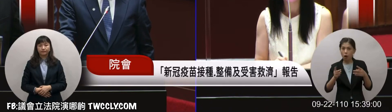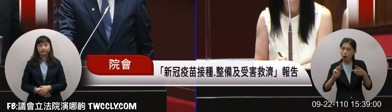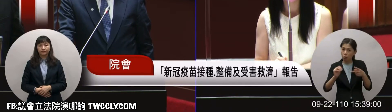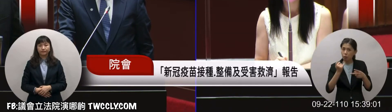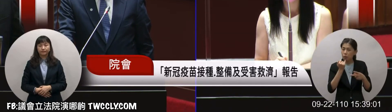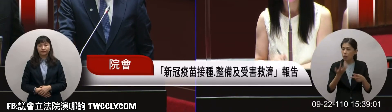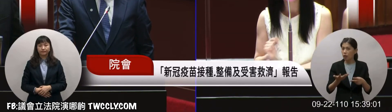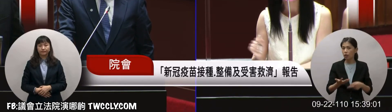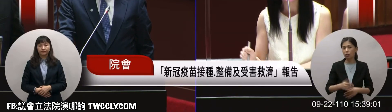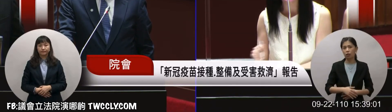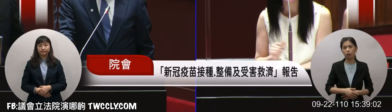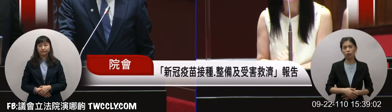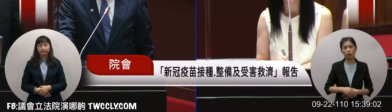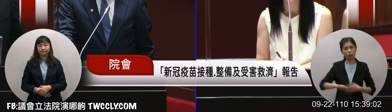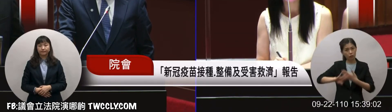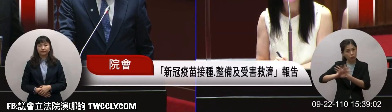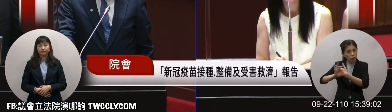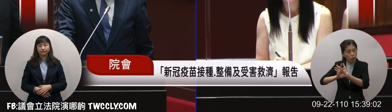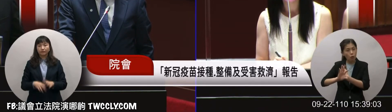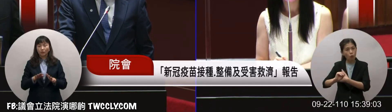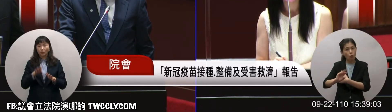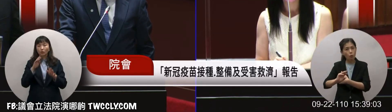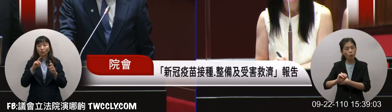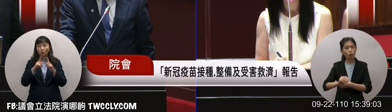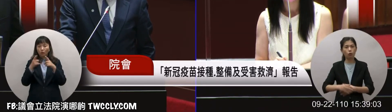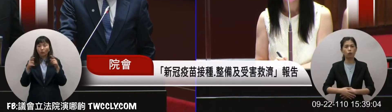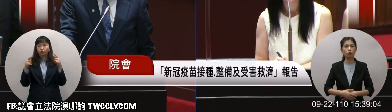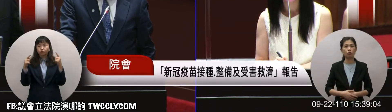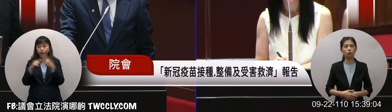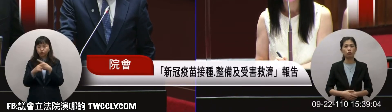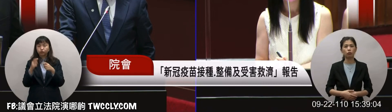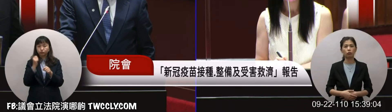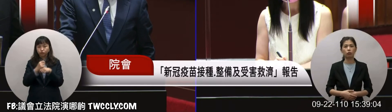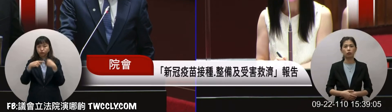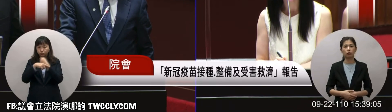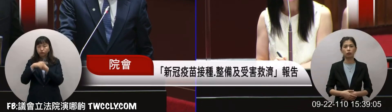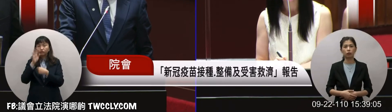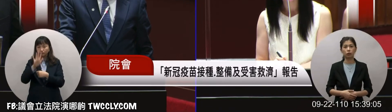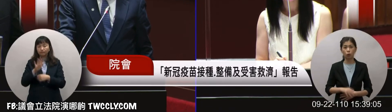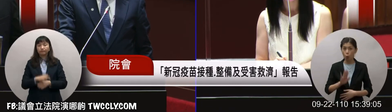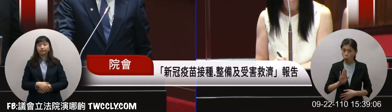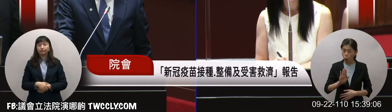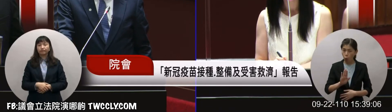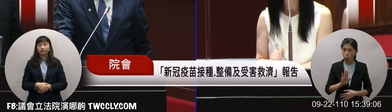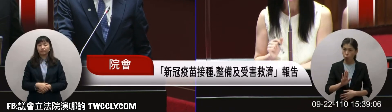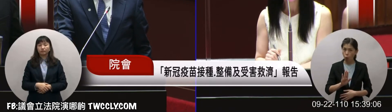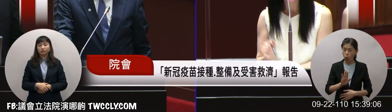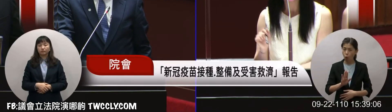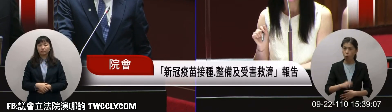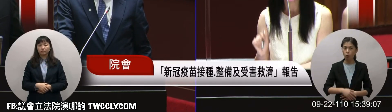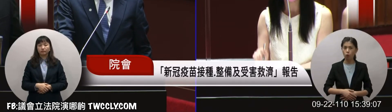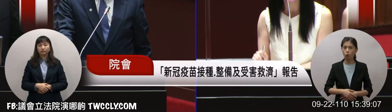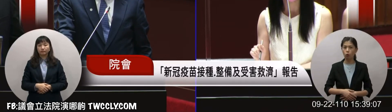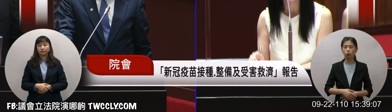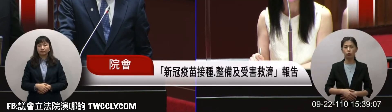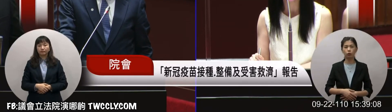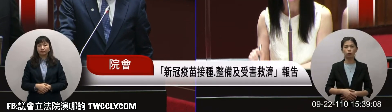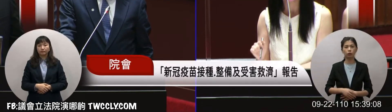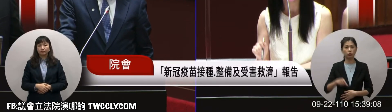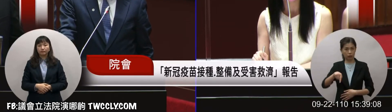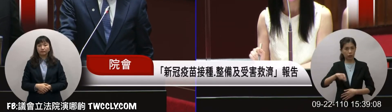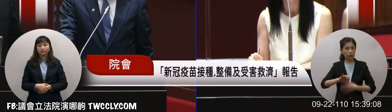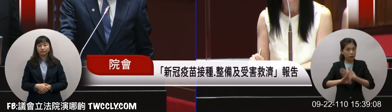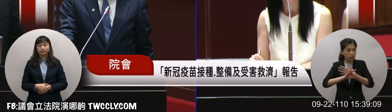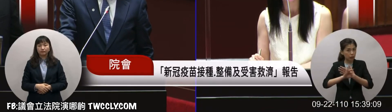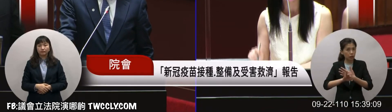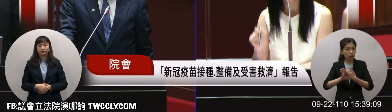吗？ 我们是打 BNT 的吗？交叉做的都有在做， 也有 交叉做都有。 所以意思就是说，这个实验报